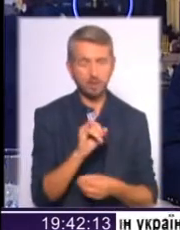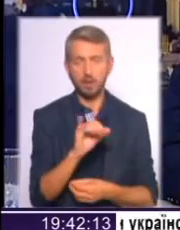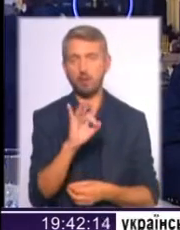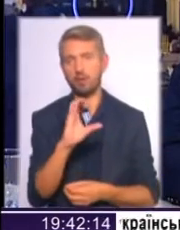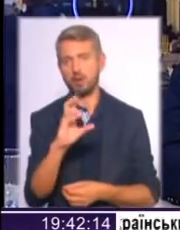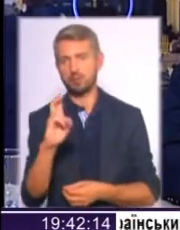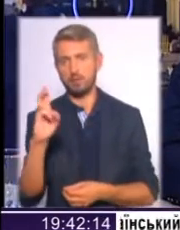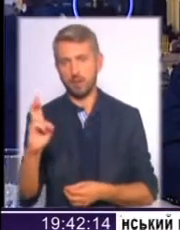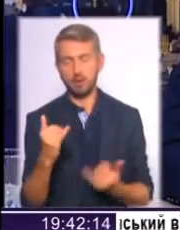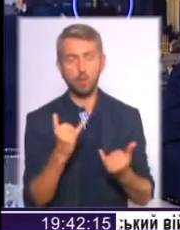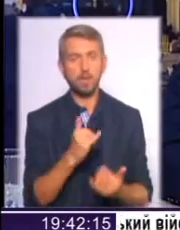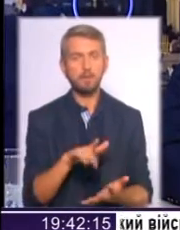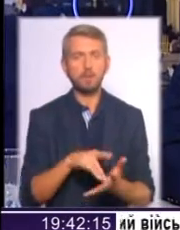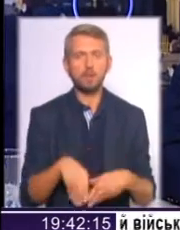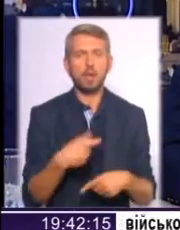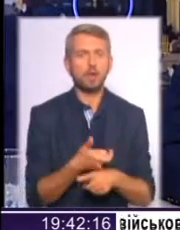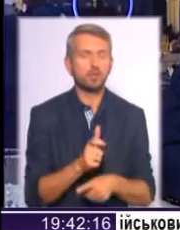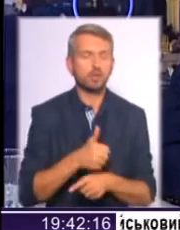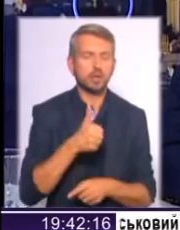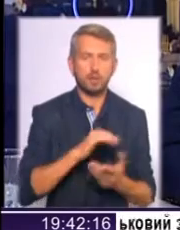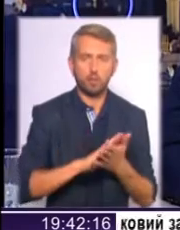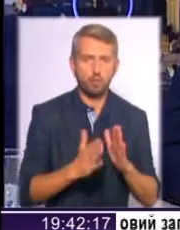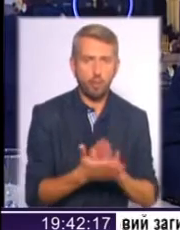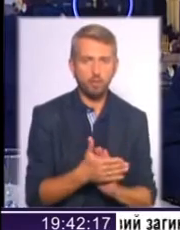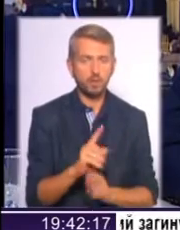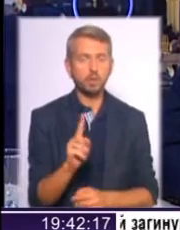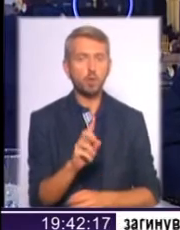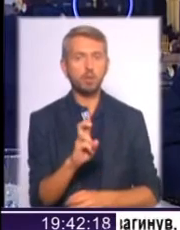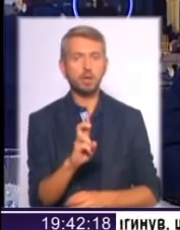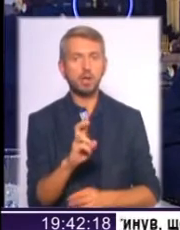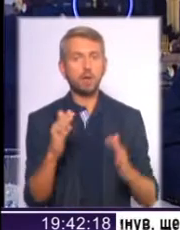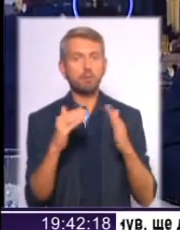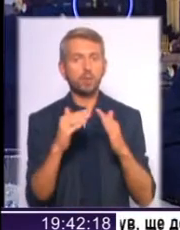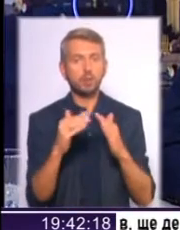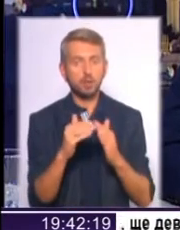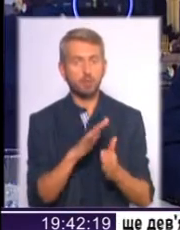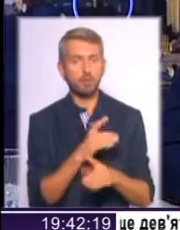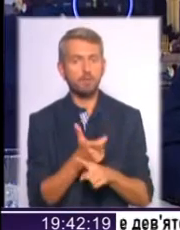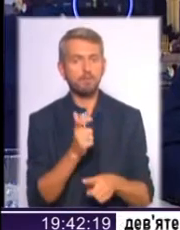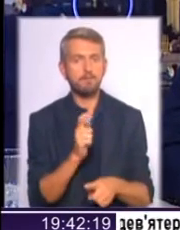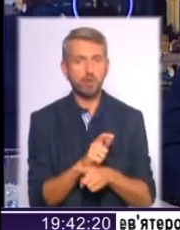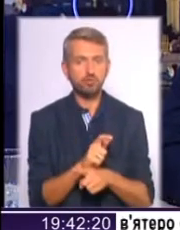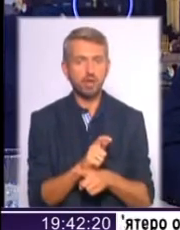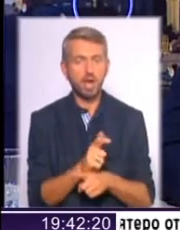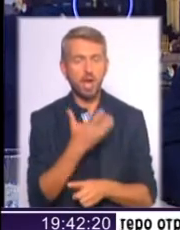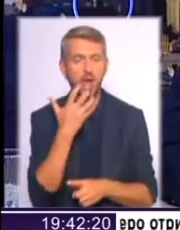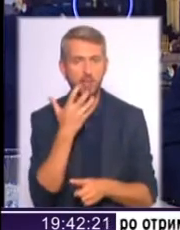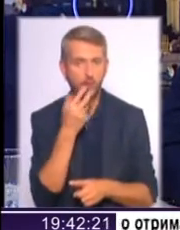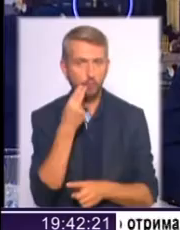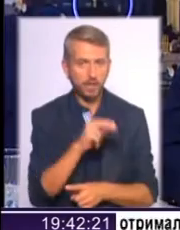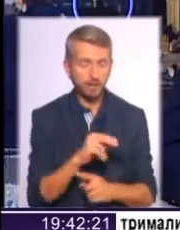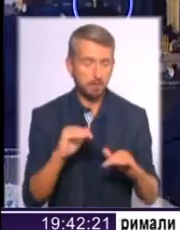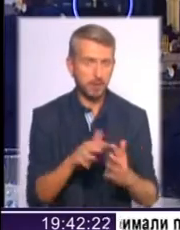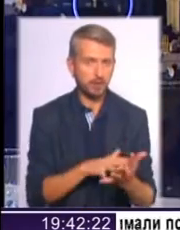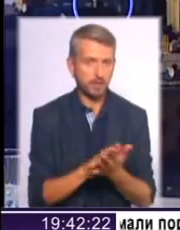дуже пільгові, дуже класні умови для того, щоб будинок став більш енергоефективним і менше витрачав